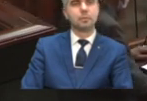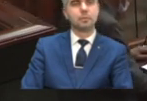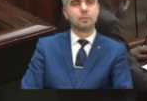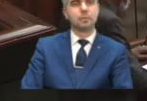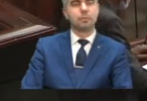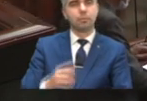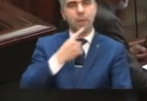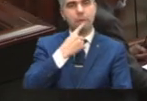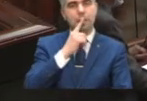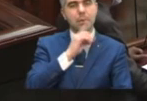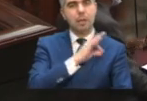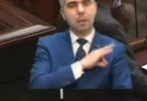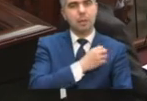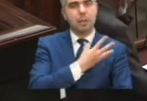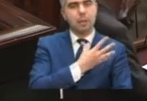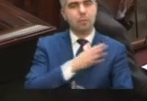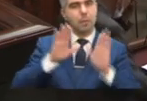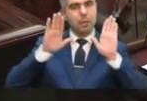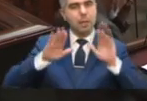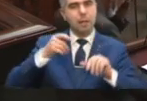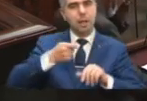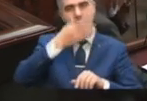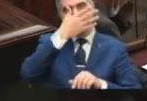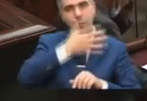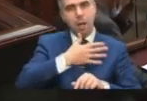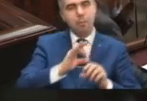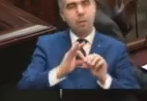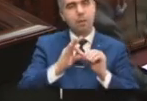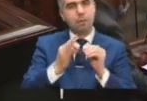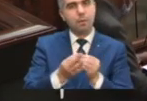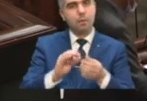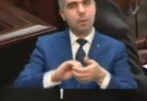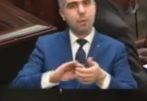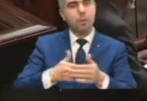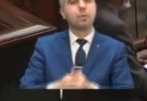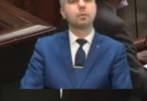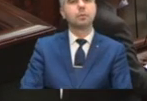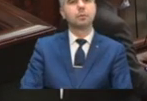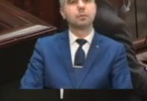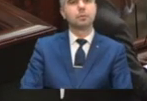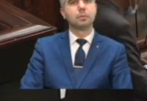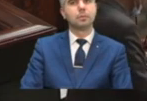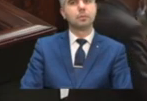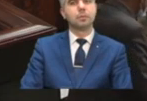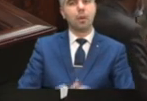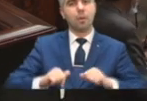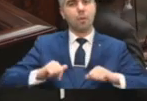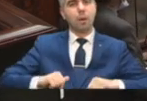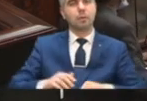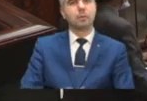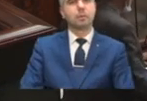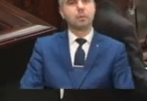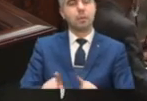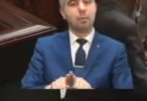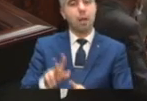بسم الله الرحمن الرحيم، والصلاة والسلام على رسول الكريم وعلى من والاه بإخلاص إلى يوم الدين. السيدة الوزيرة، كما هو